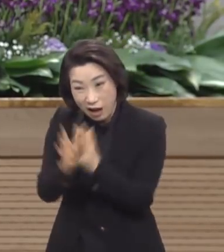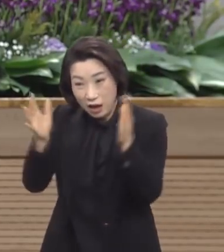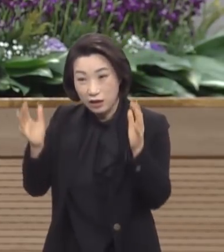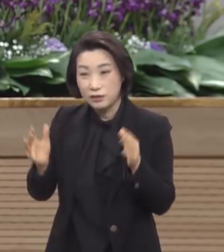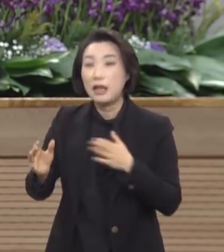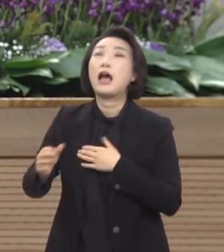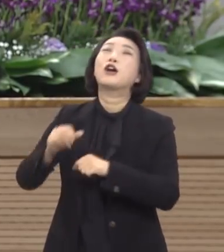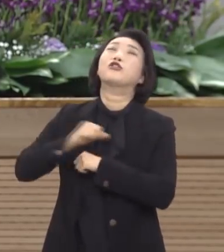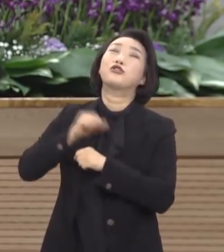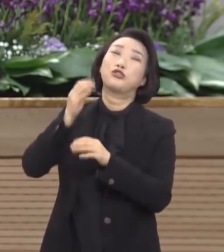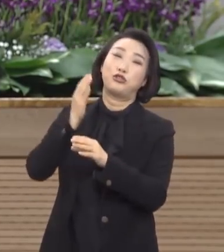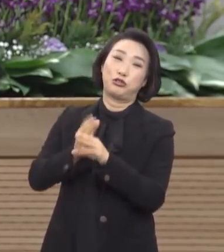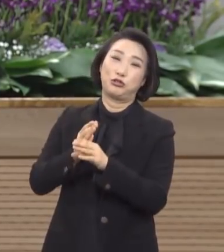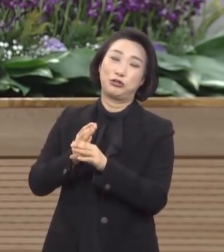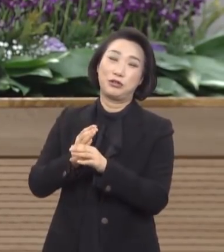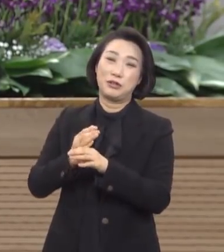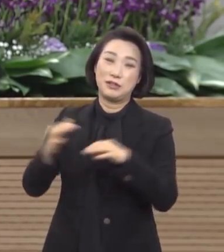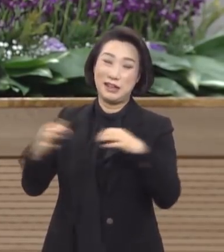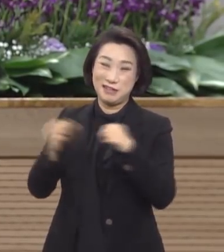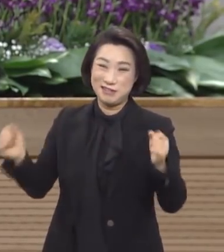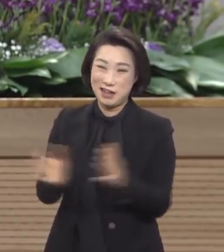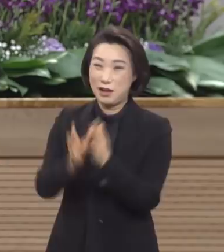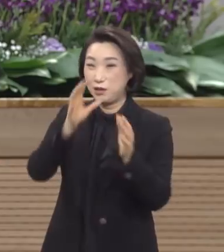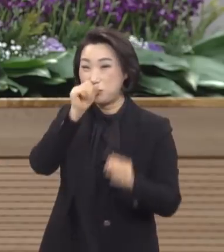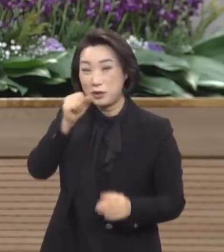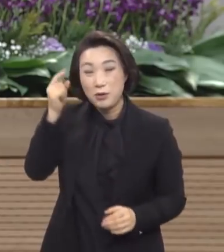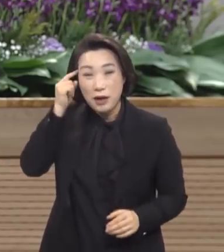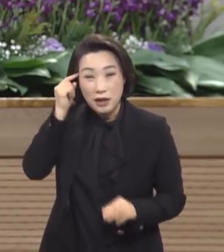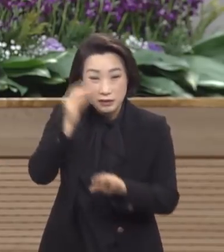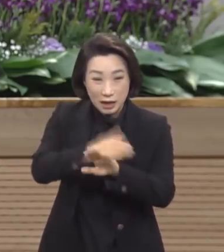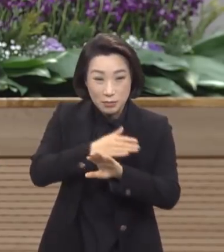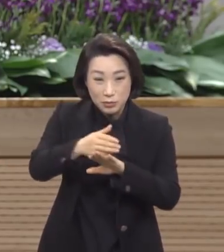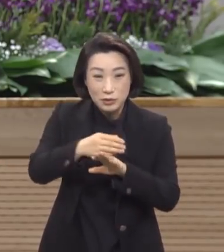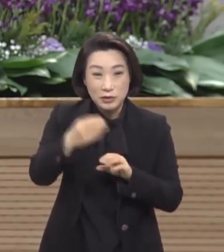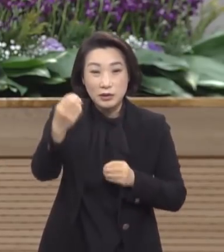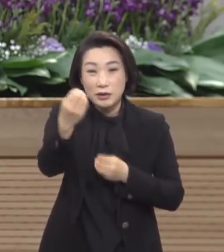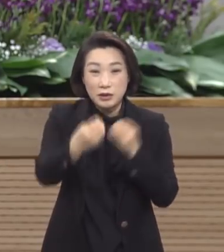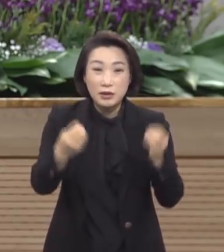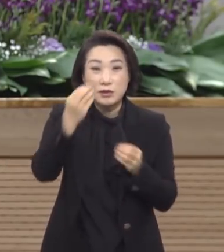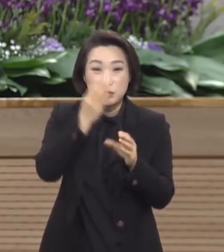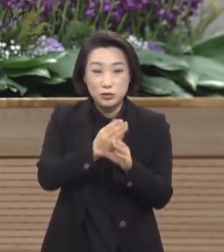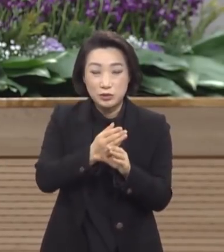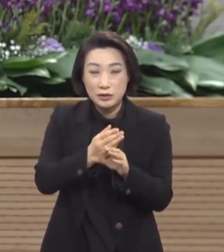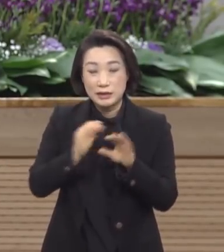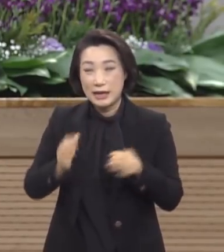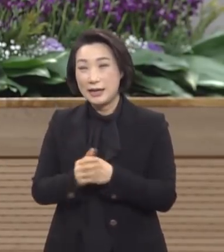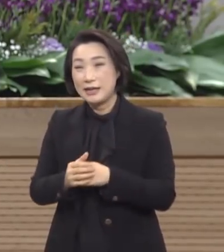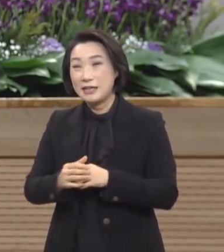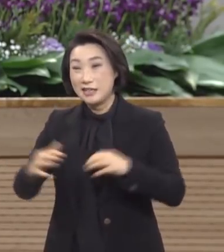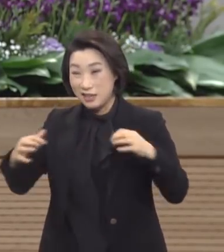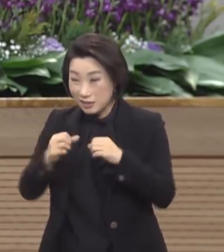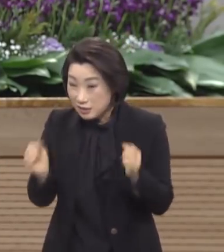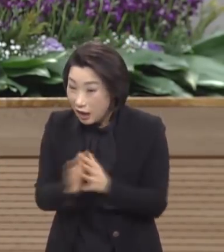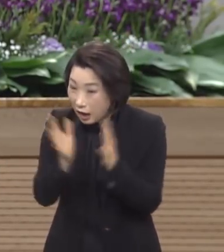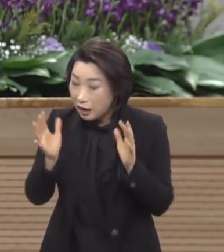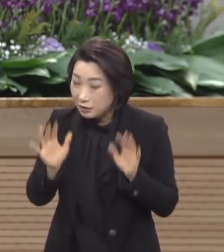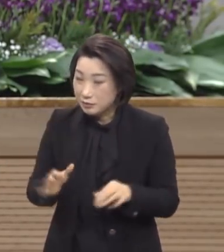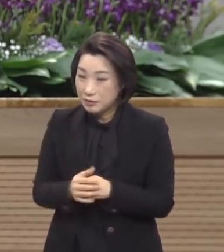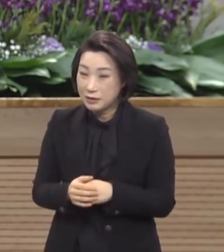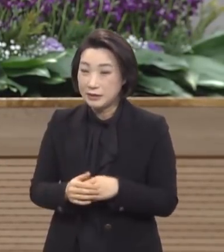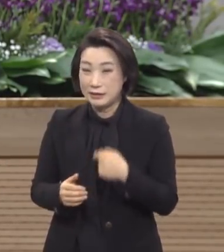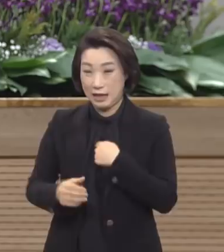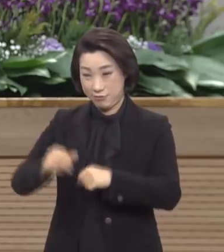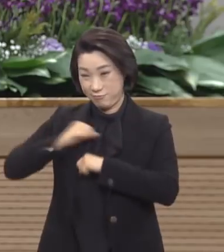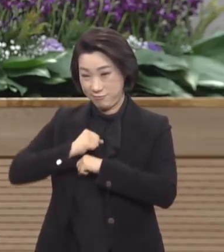좋겠다. 응? 어차피 우리는 남북이 대치하고 있는데 아직 전쟁이 날 것 같으면 한번